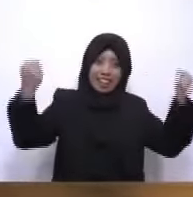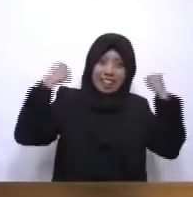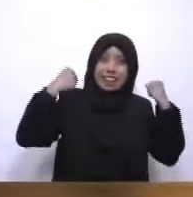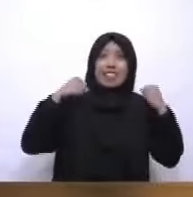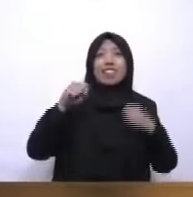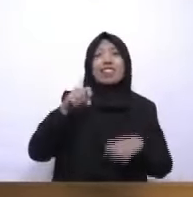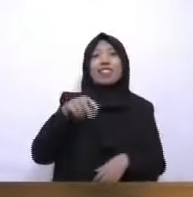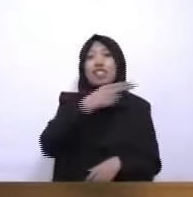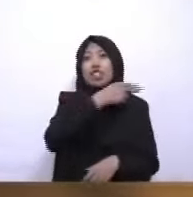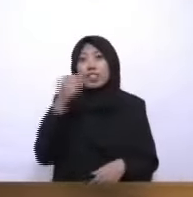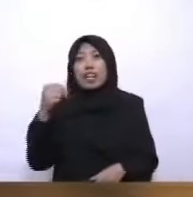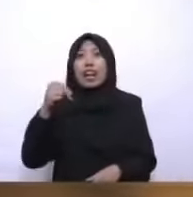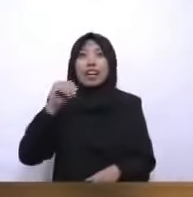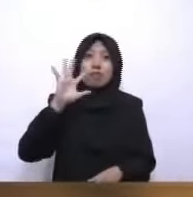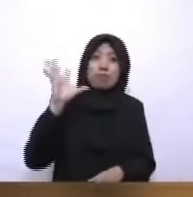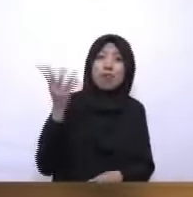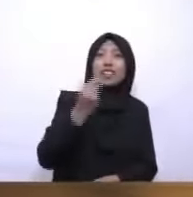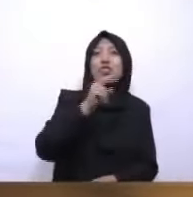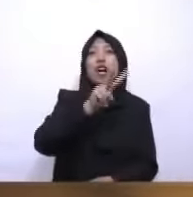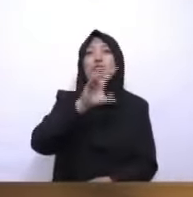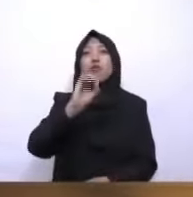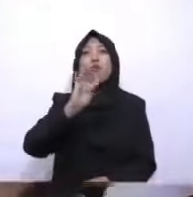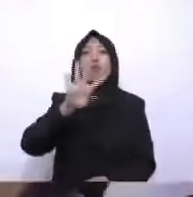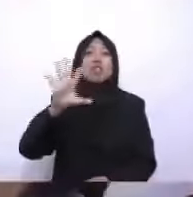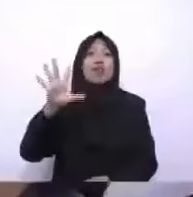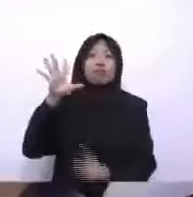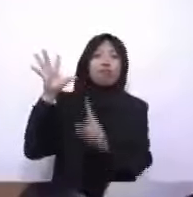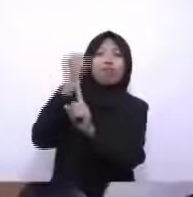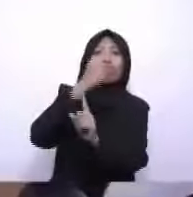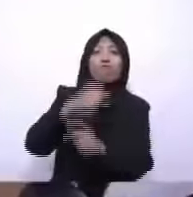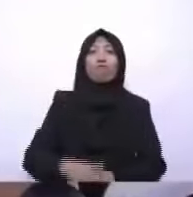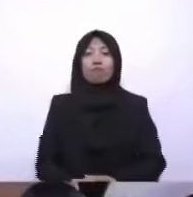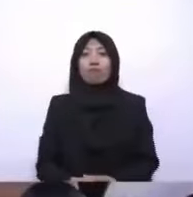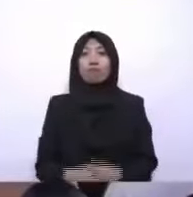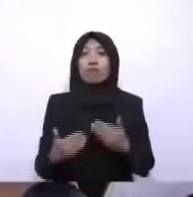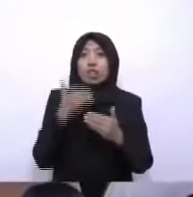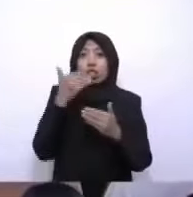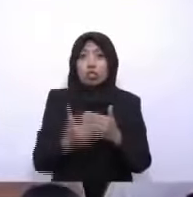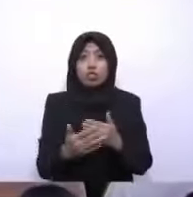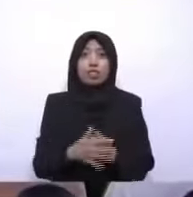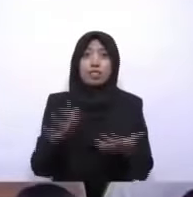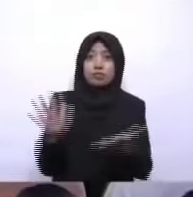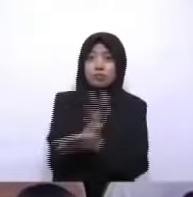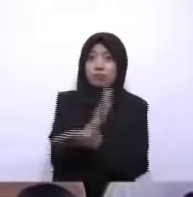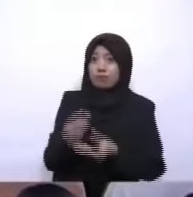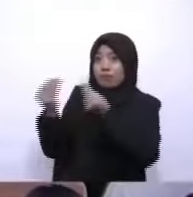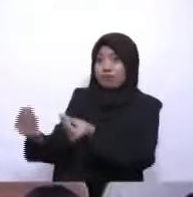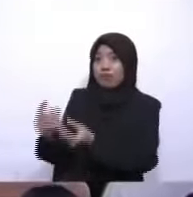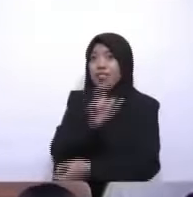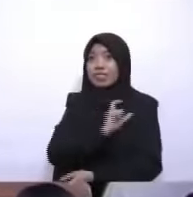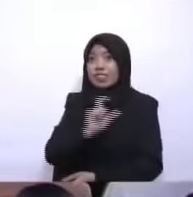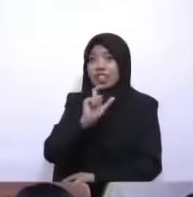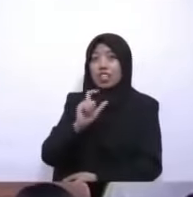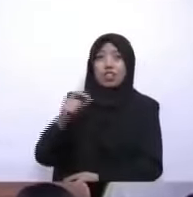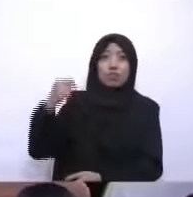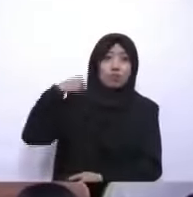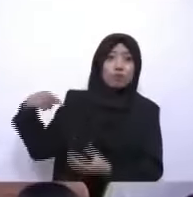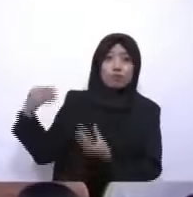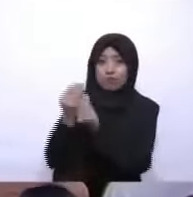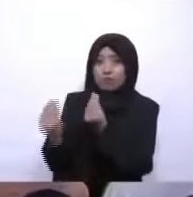2045. Kami yakin itu. Baik. Cukup. Selanjutnya, saya beri kesempatan untuk Cawagub nomor urut